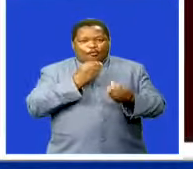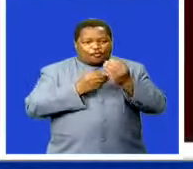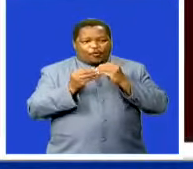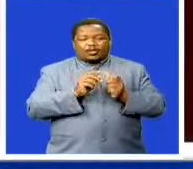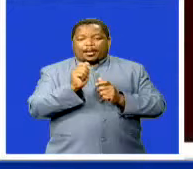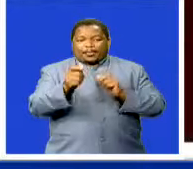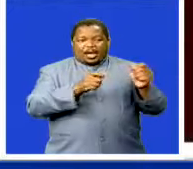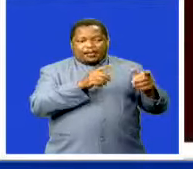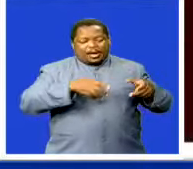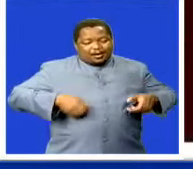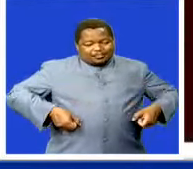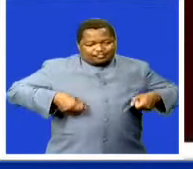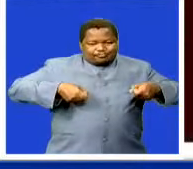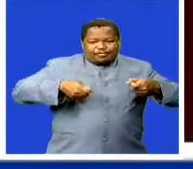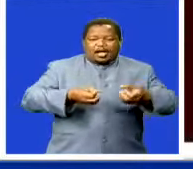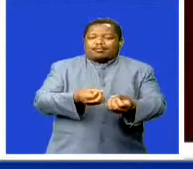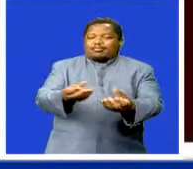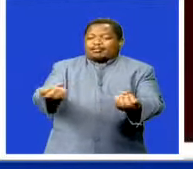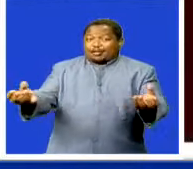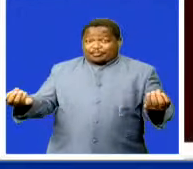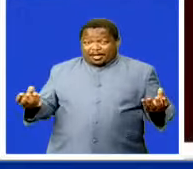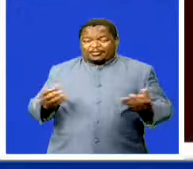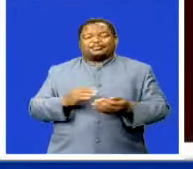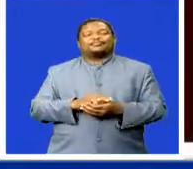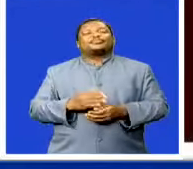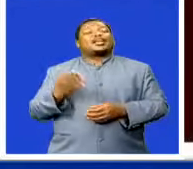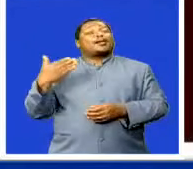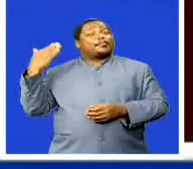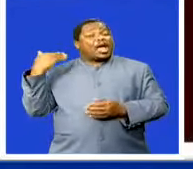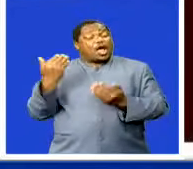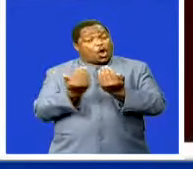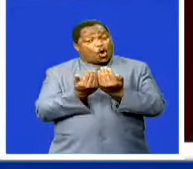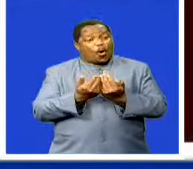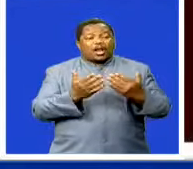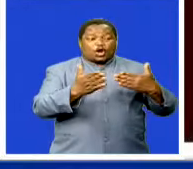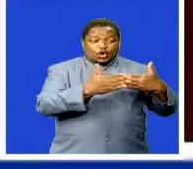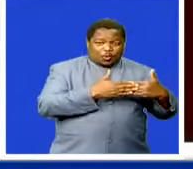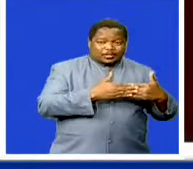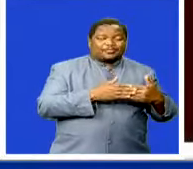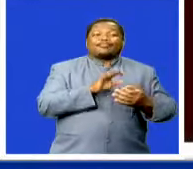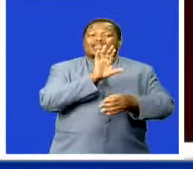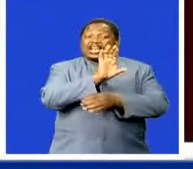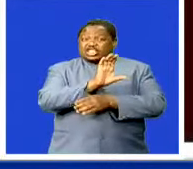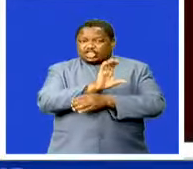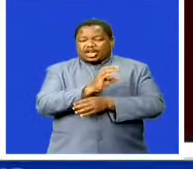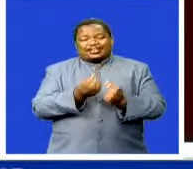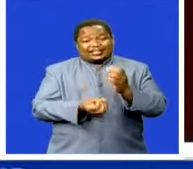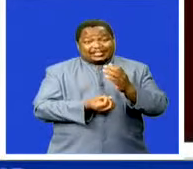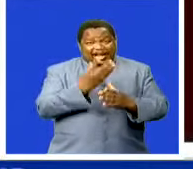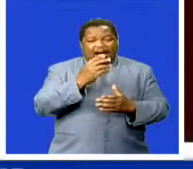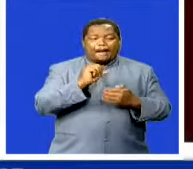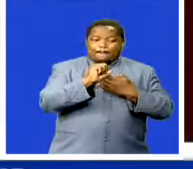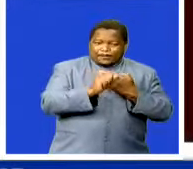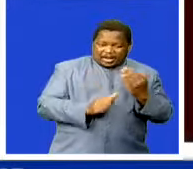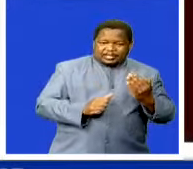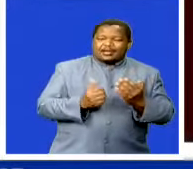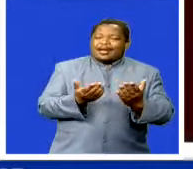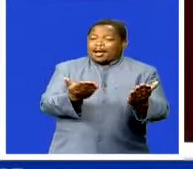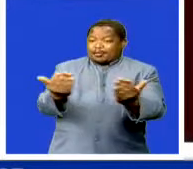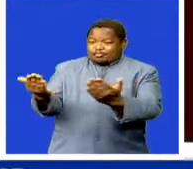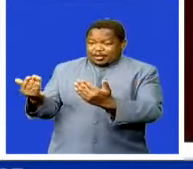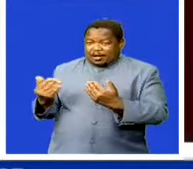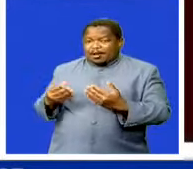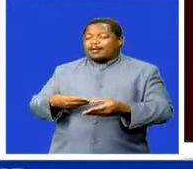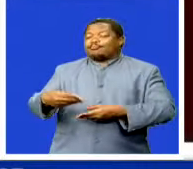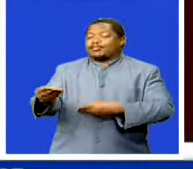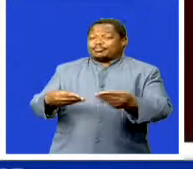kuqale yona le COVID divalele tikolwa sacala ke sabanika labantwana every month